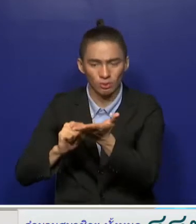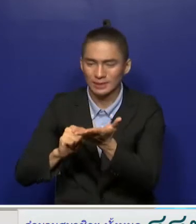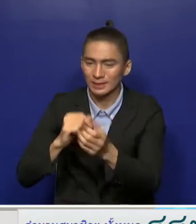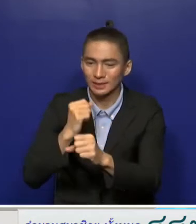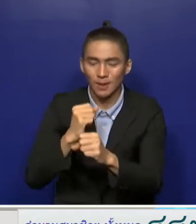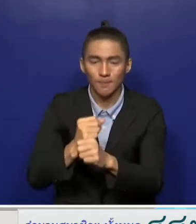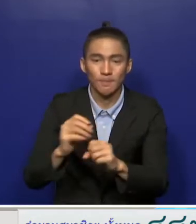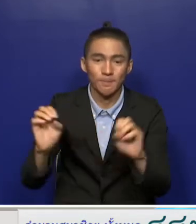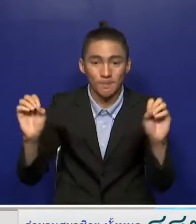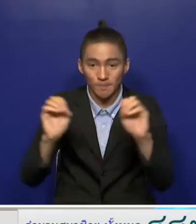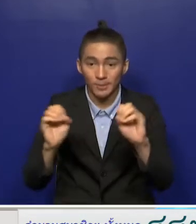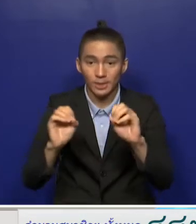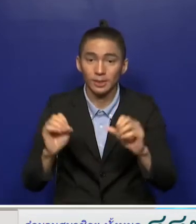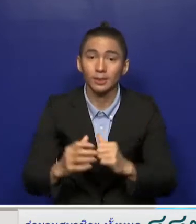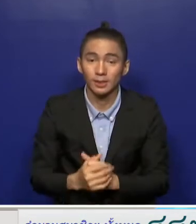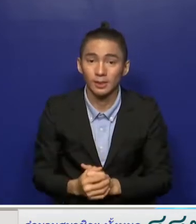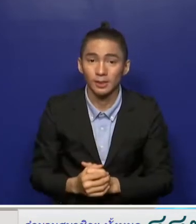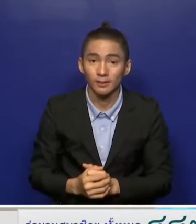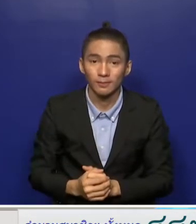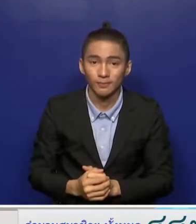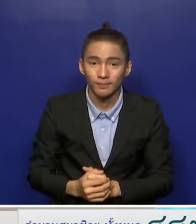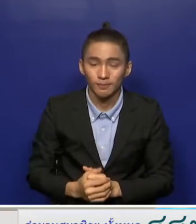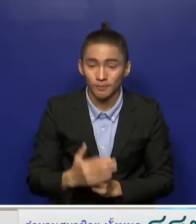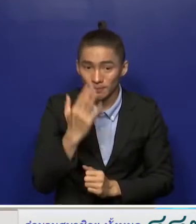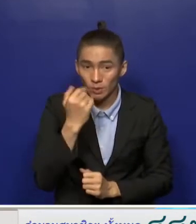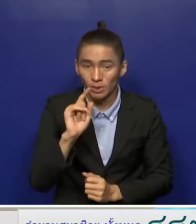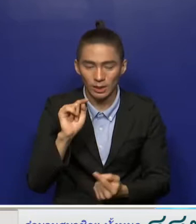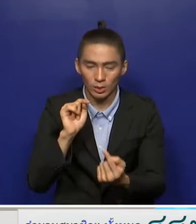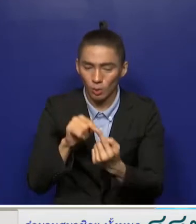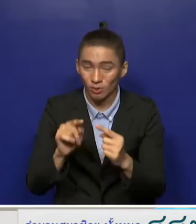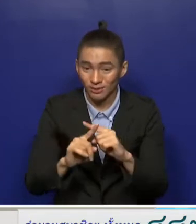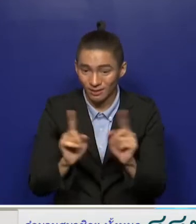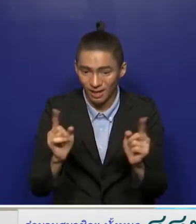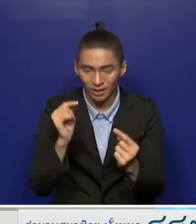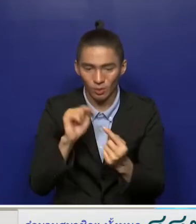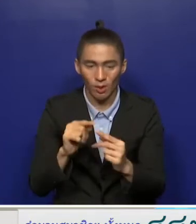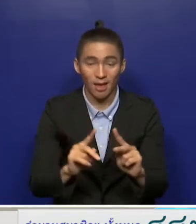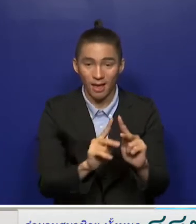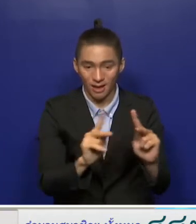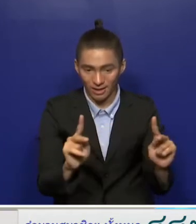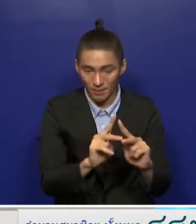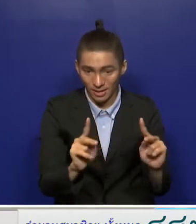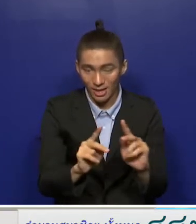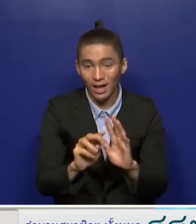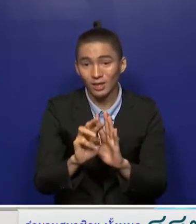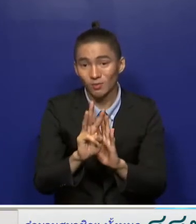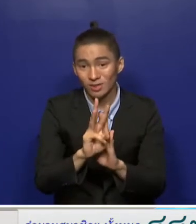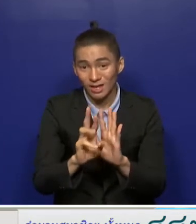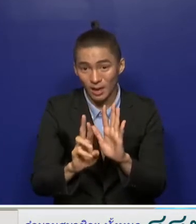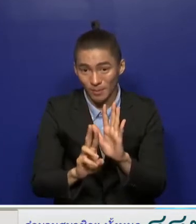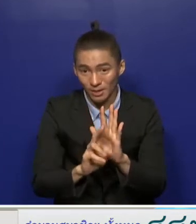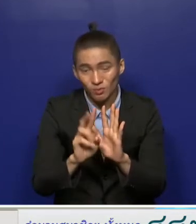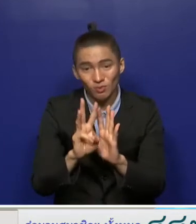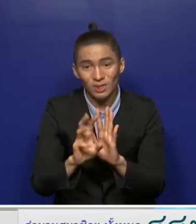ีเลยซึมความแตกต่างกันในเรื่องของการตั้งคณะกริการวิสามัใเรื่องของการถดถนสมาชิและผู้บายหาร